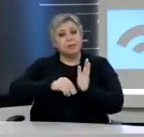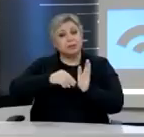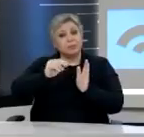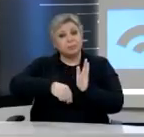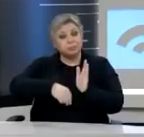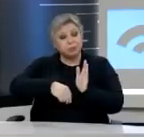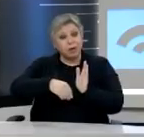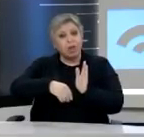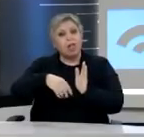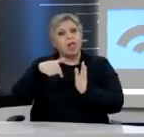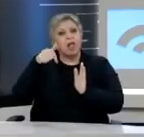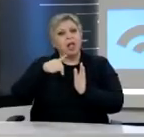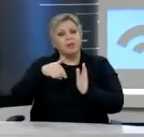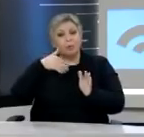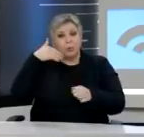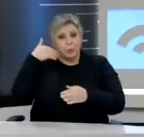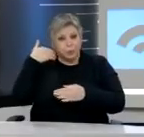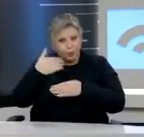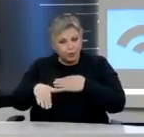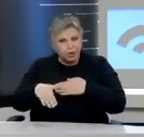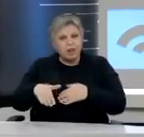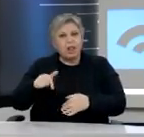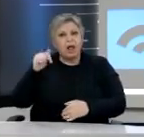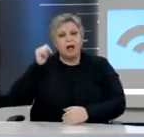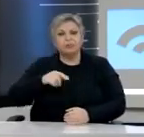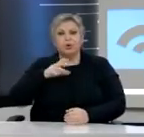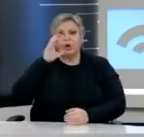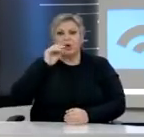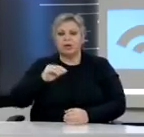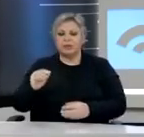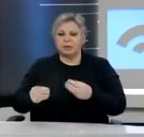γραμμές που διαχρονικά υπάρχουν στο πολιτικό σύστημα.